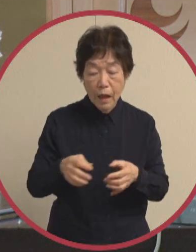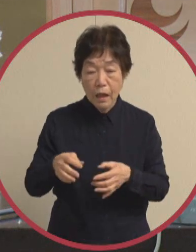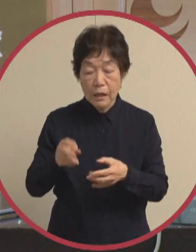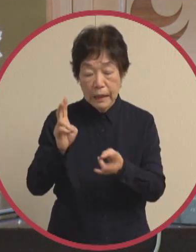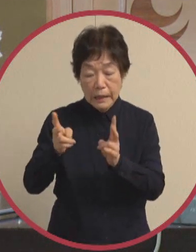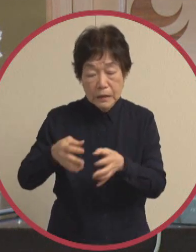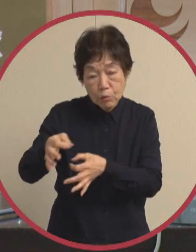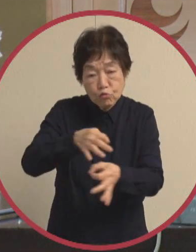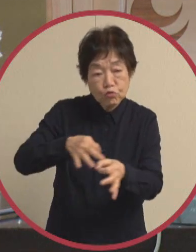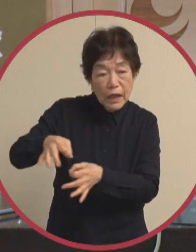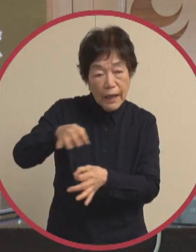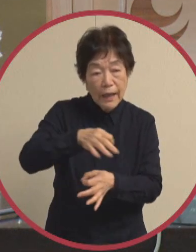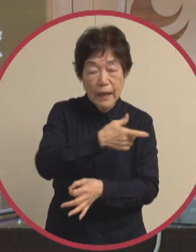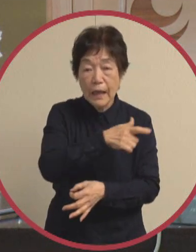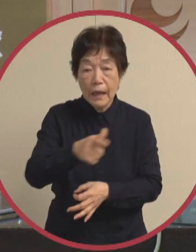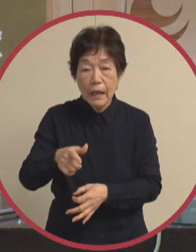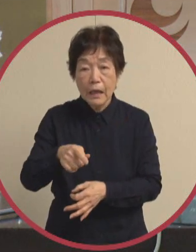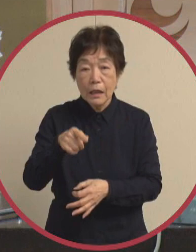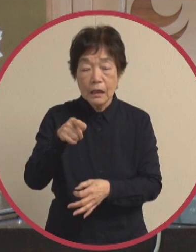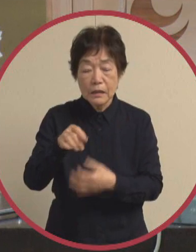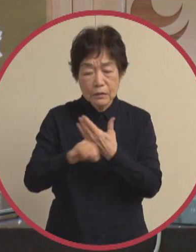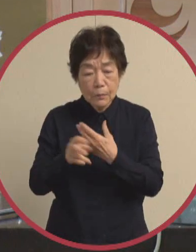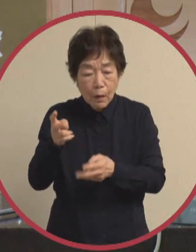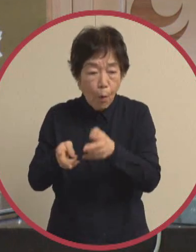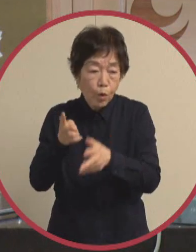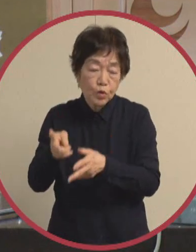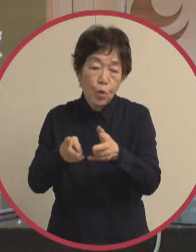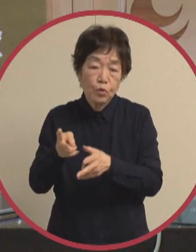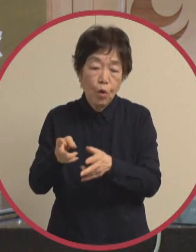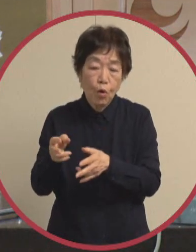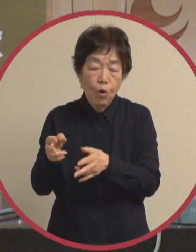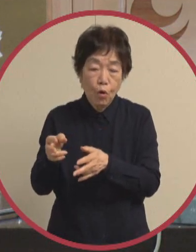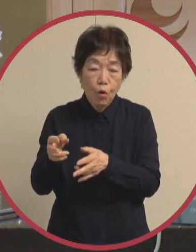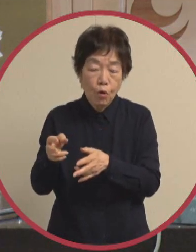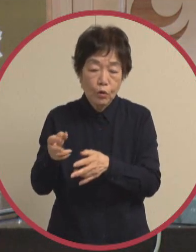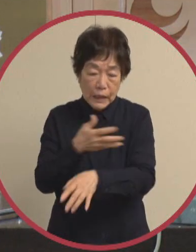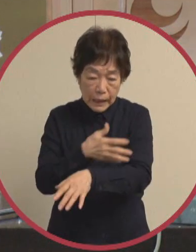ね、これはまあ工場にしても、